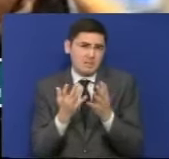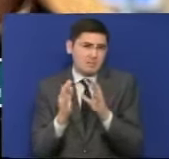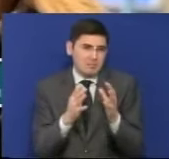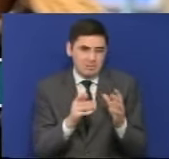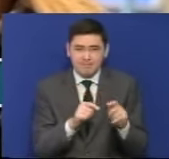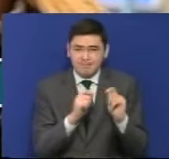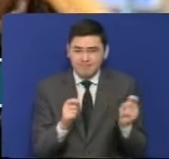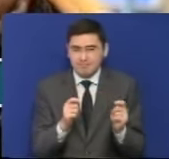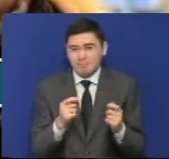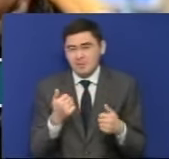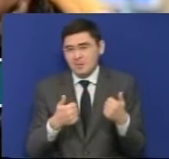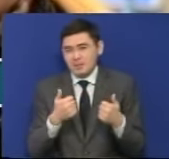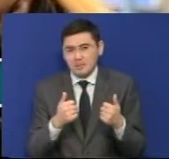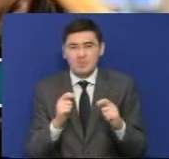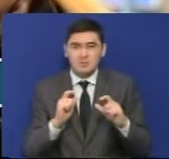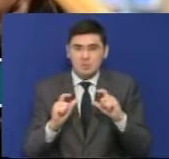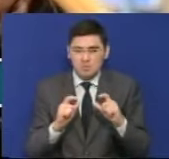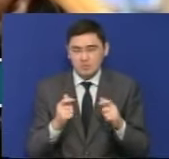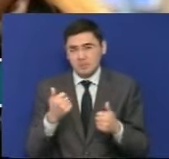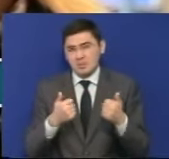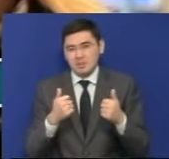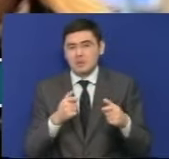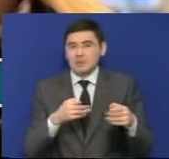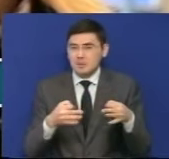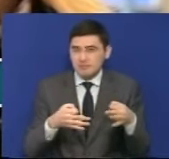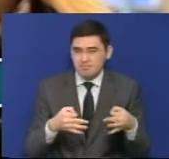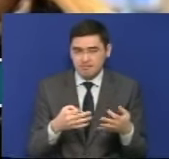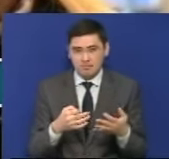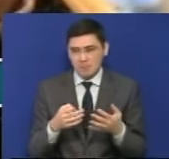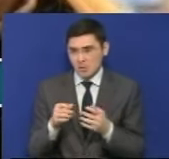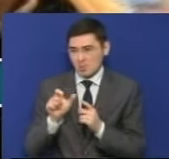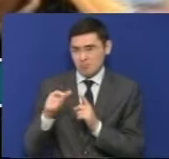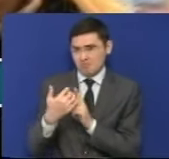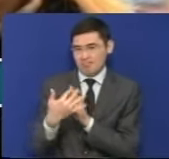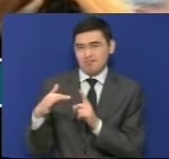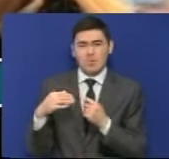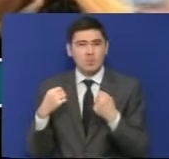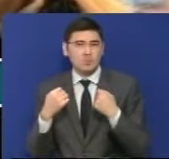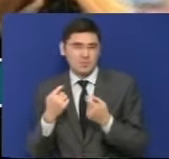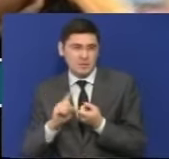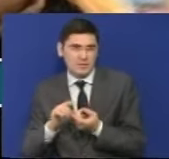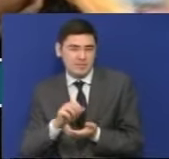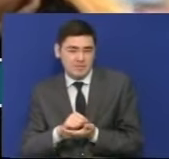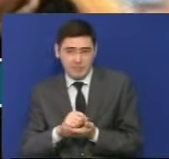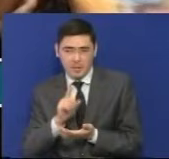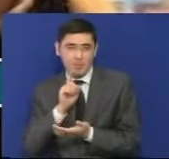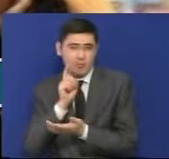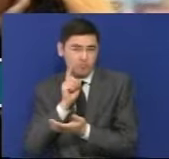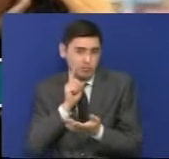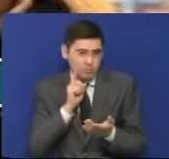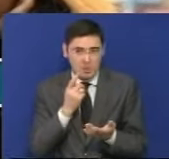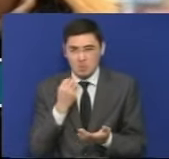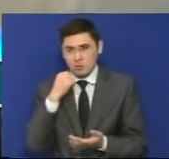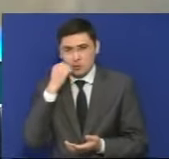по шашкам, шахматам, проводит различные соревнования, собирает вокруг себя спортсменов и молодых, и